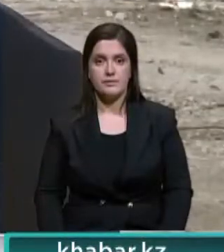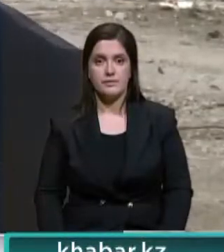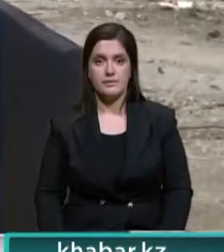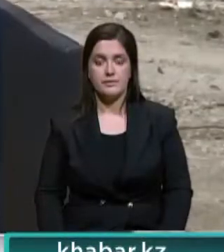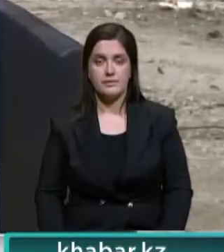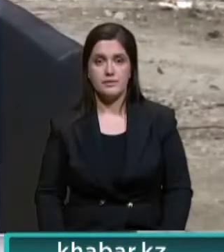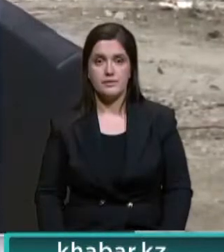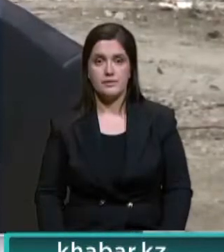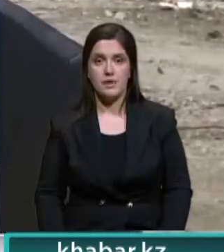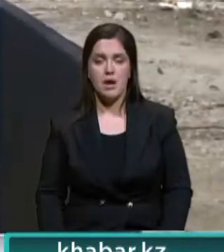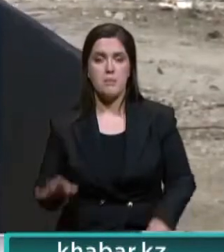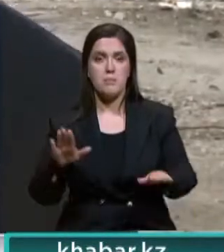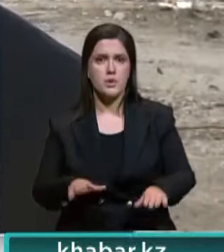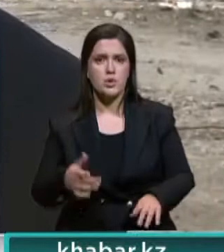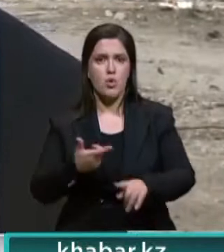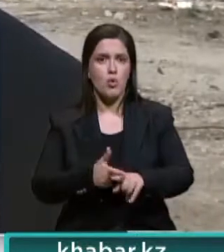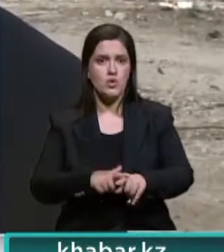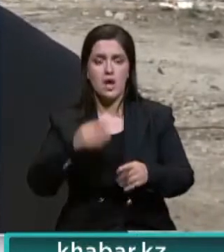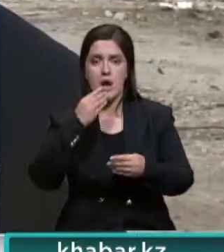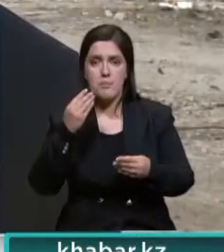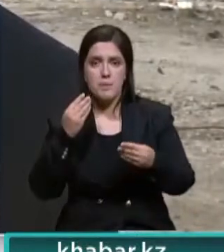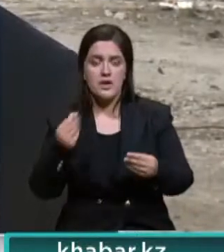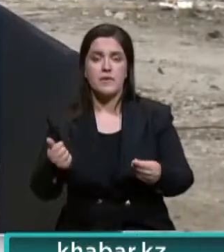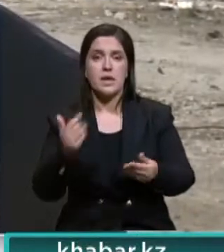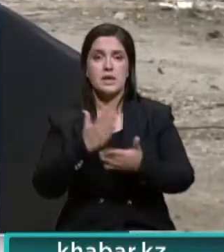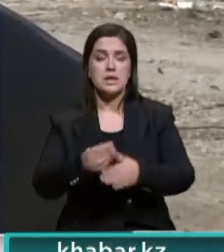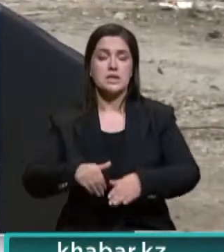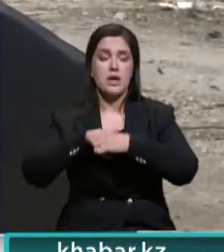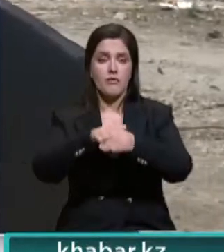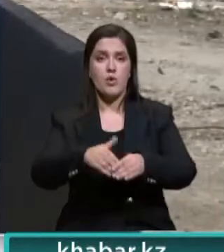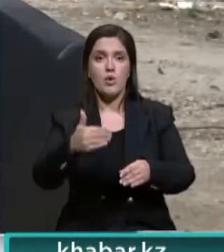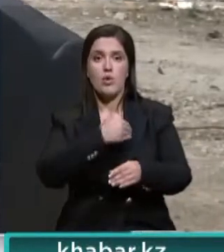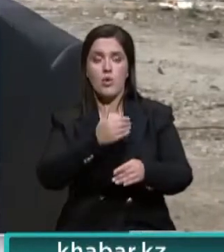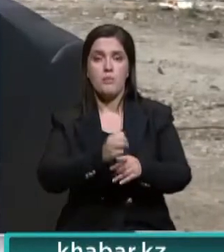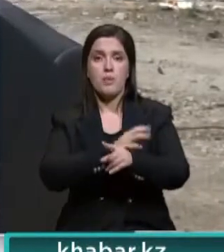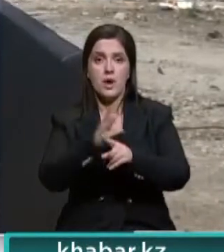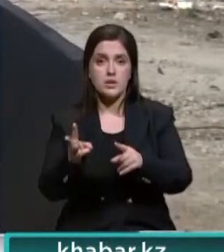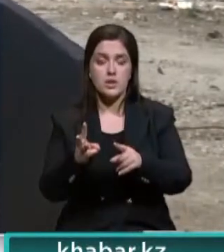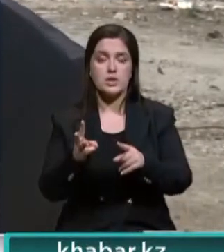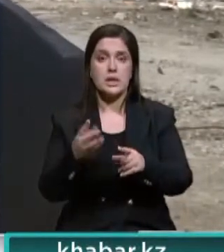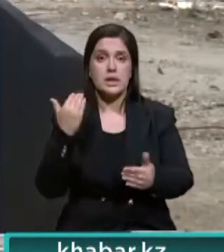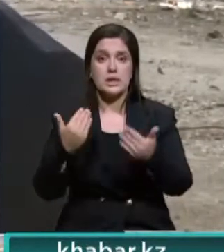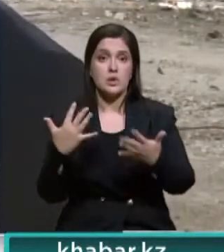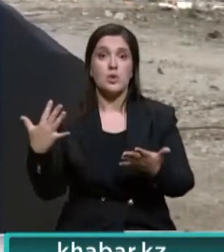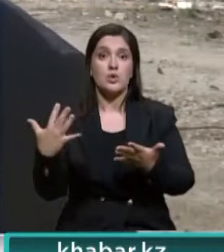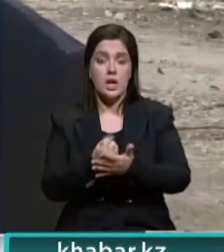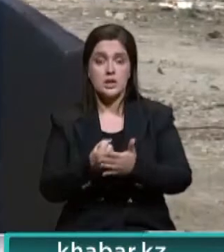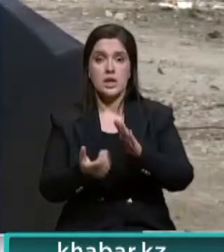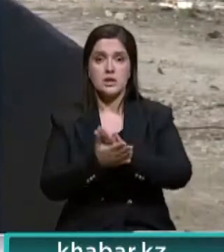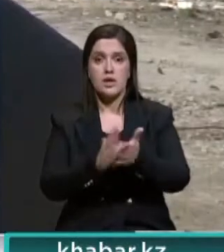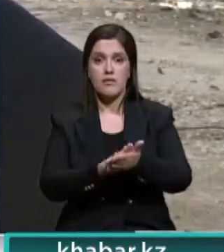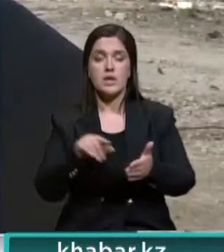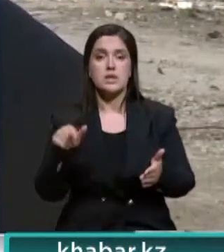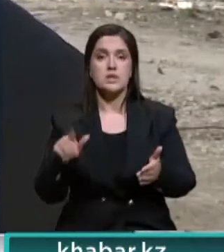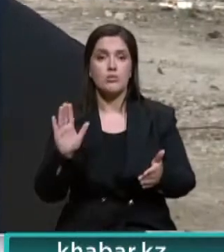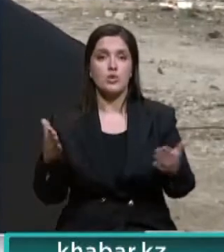Побережье реки – место очень привлекательное. Есть инвестор, заинтересованный вложить деньги в благоустройство участка. Если удастся договориться, то здесь